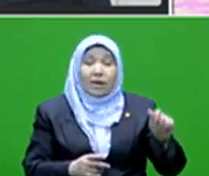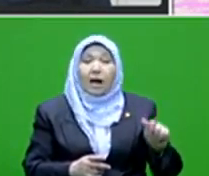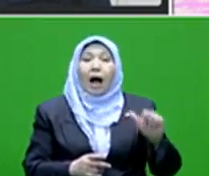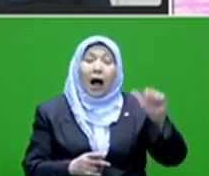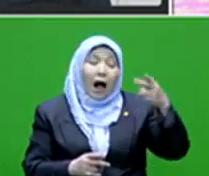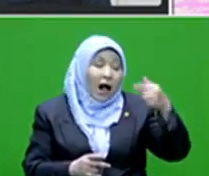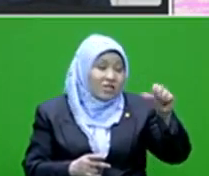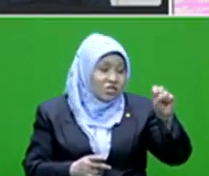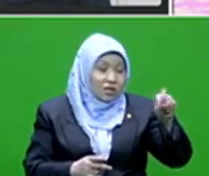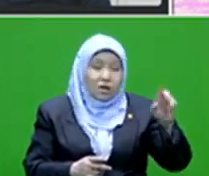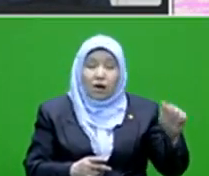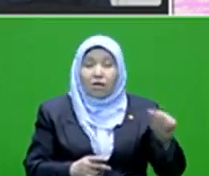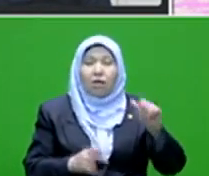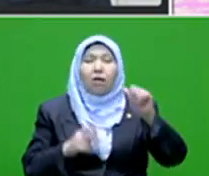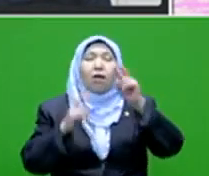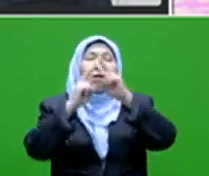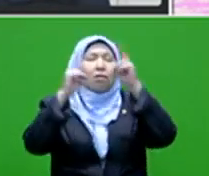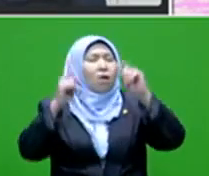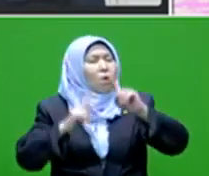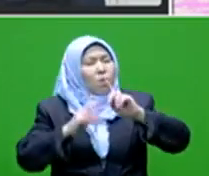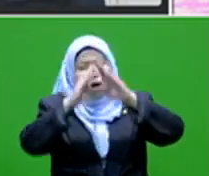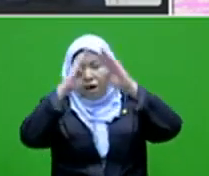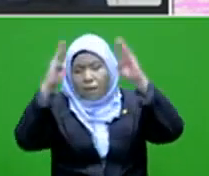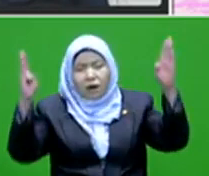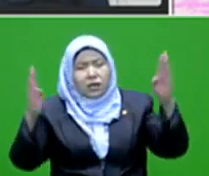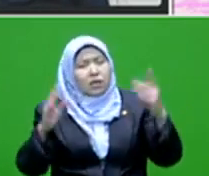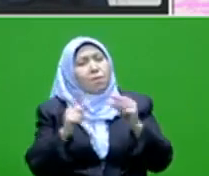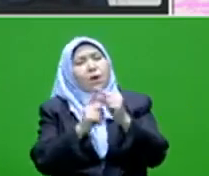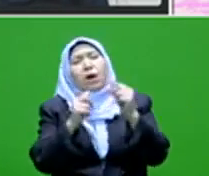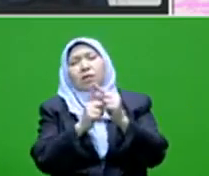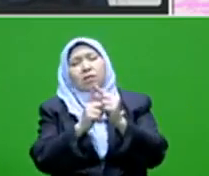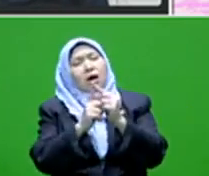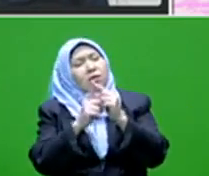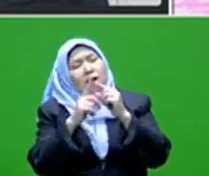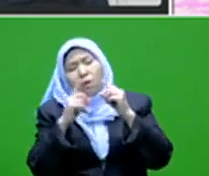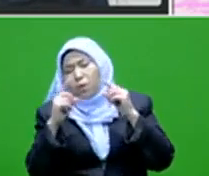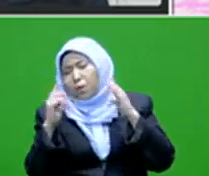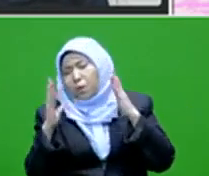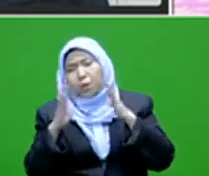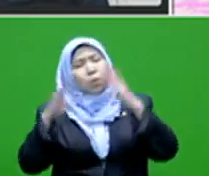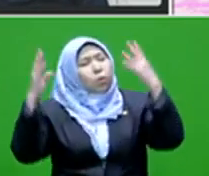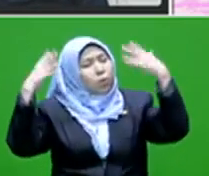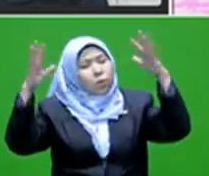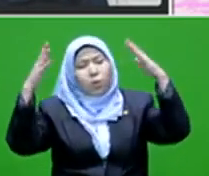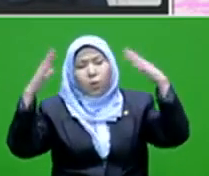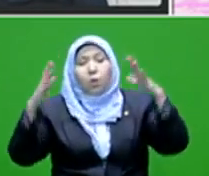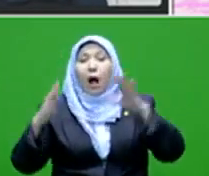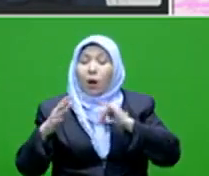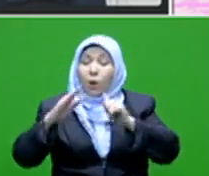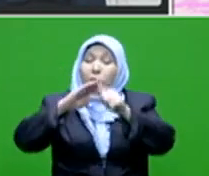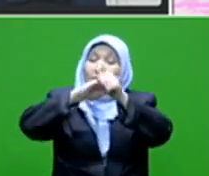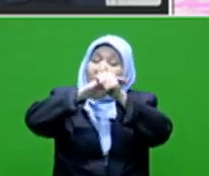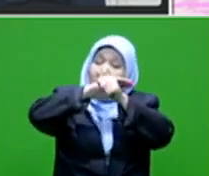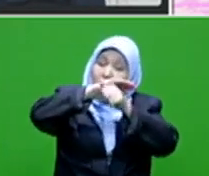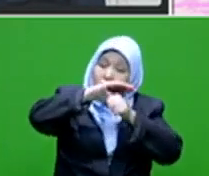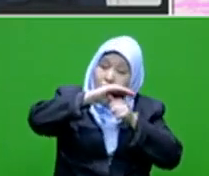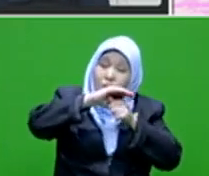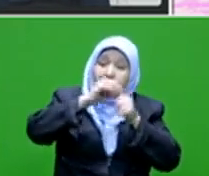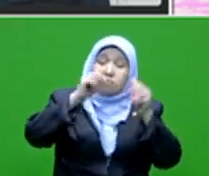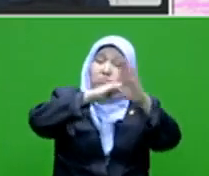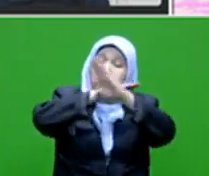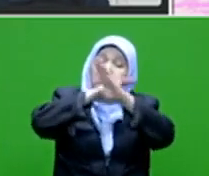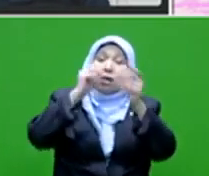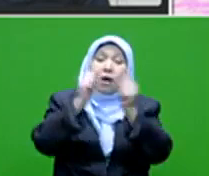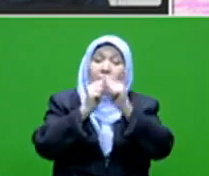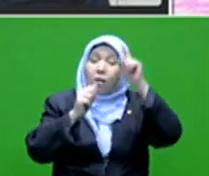mathway. Allahu Akbar, ini perkataan luar biasa. Bayangkan dia boleh kata apa? Aku berlindung dengan Allah,